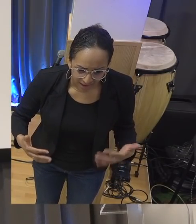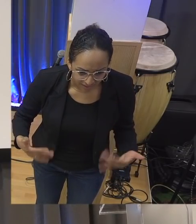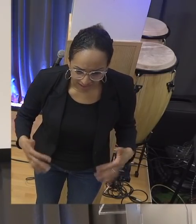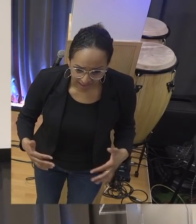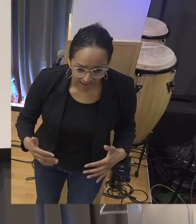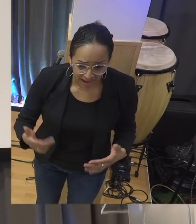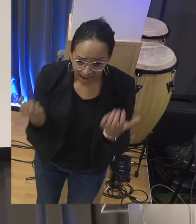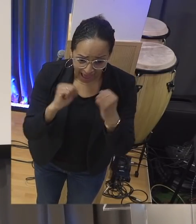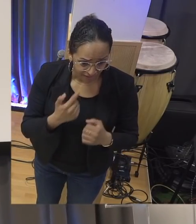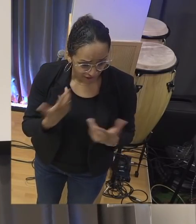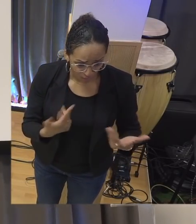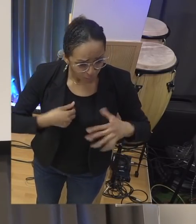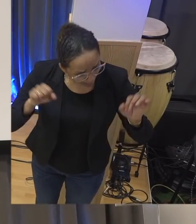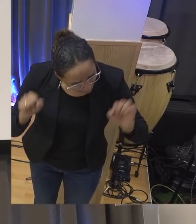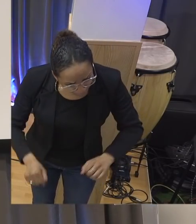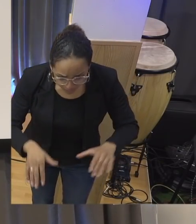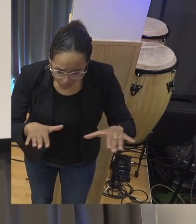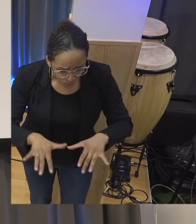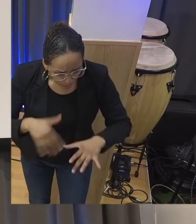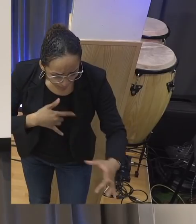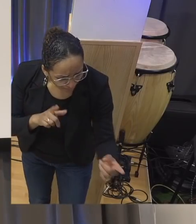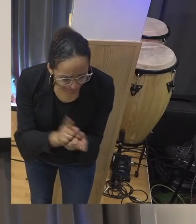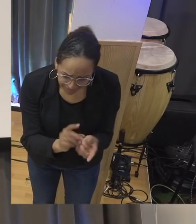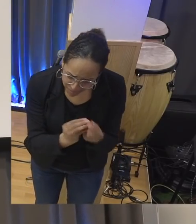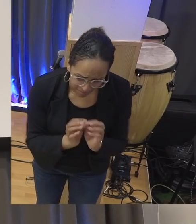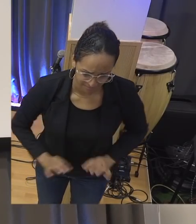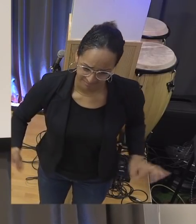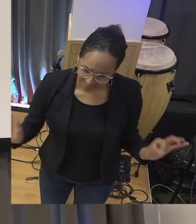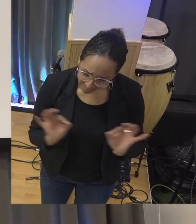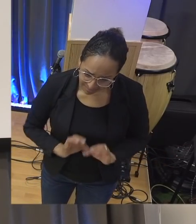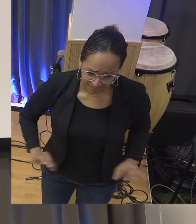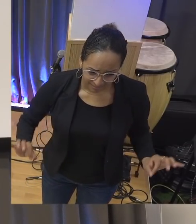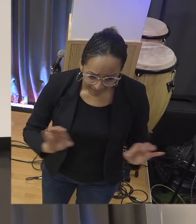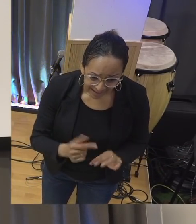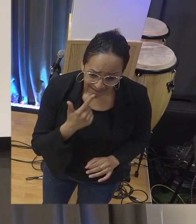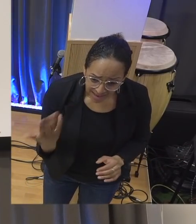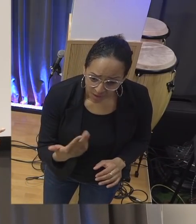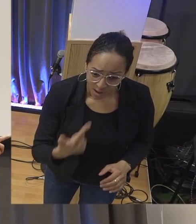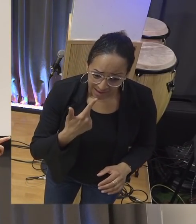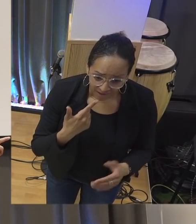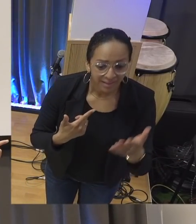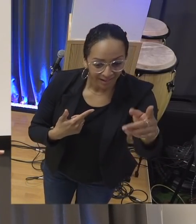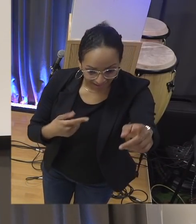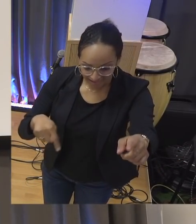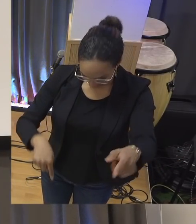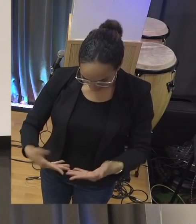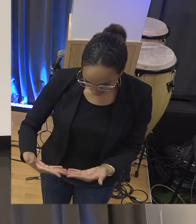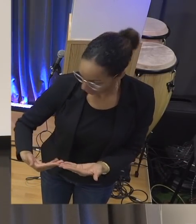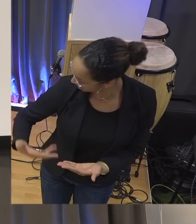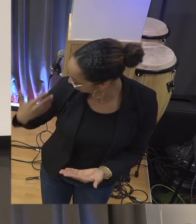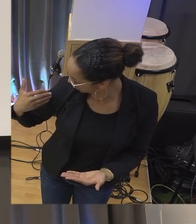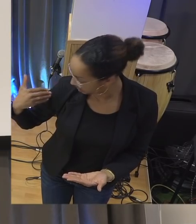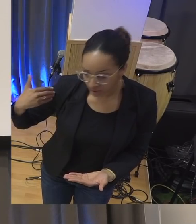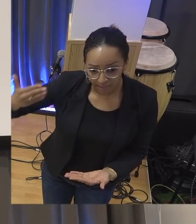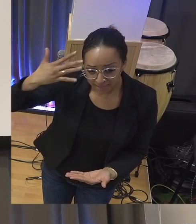aujourd'hui. Les choses du passé, si elles ne sont pas guéries, si elles ne sont pas effacées, si elles ne sont pas